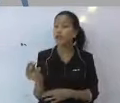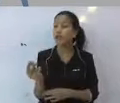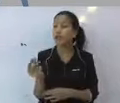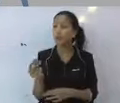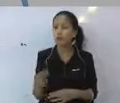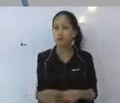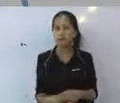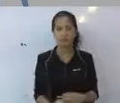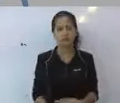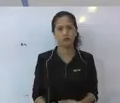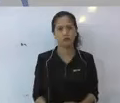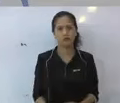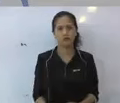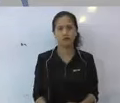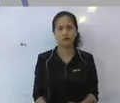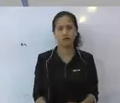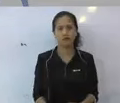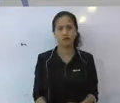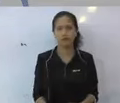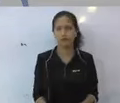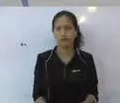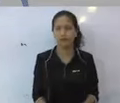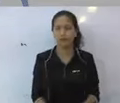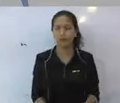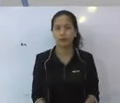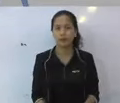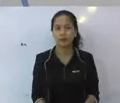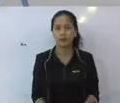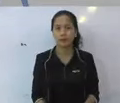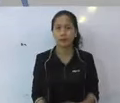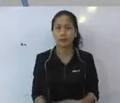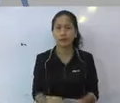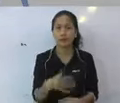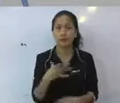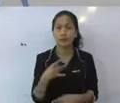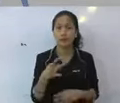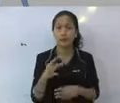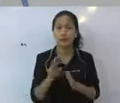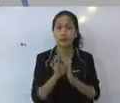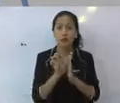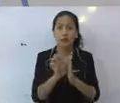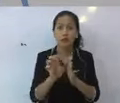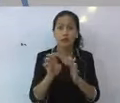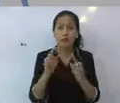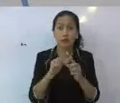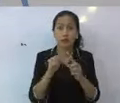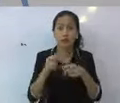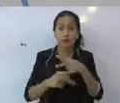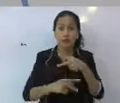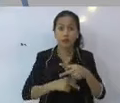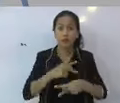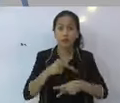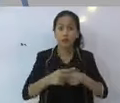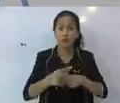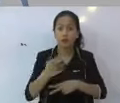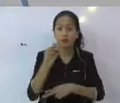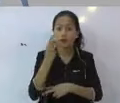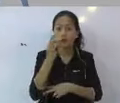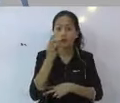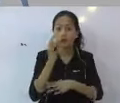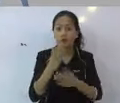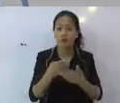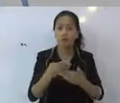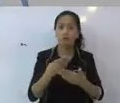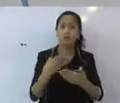ina-advertise sila, yung mga bata. Kasi like for example, sa processed food na lang, no? Bago mo bilhin yan, may makukuha kang laruan. Yes.